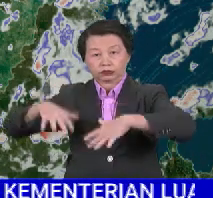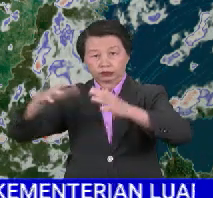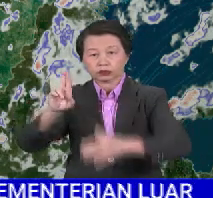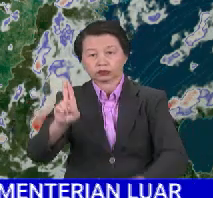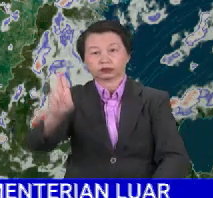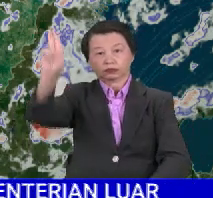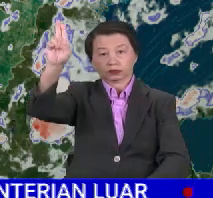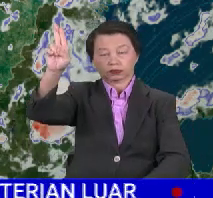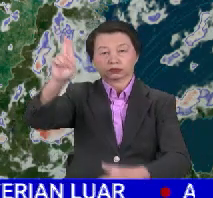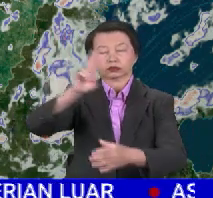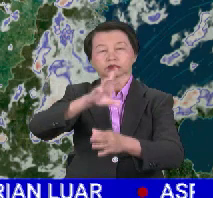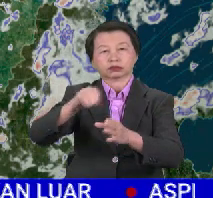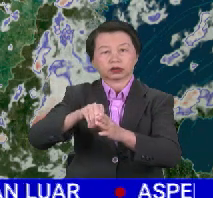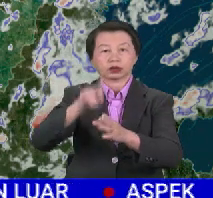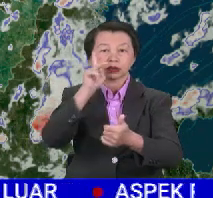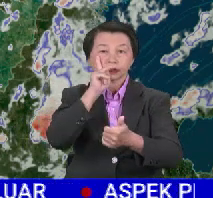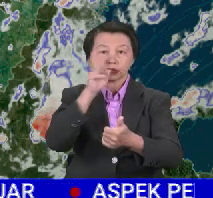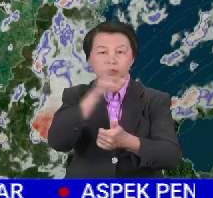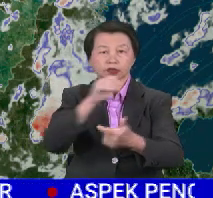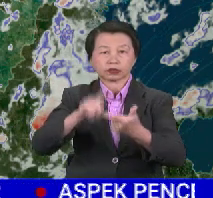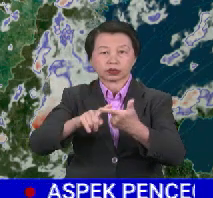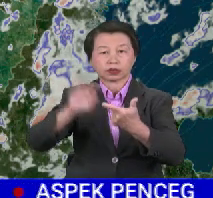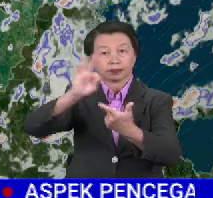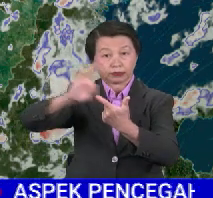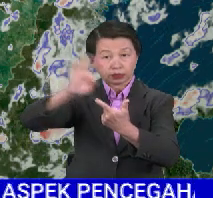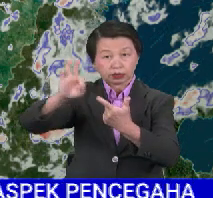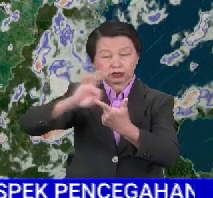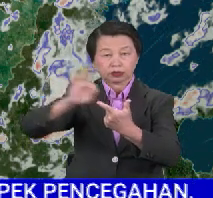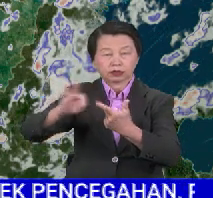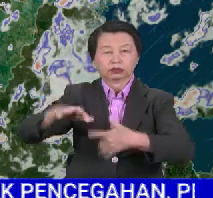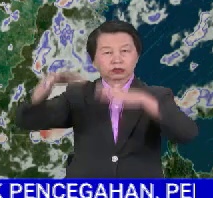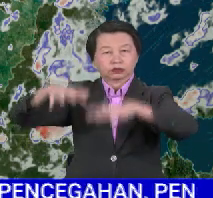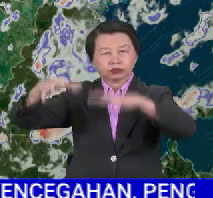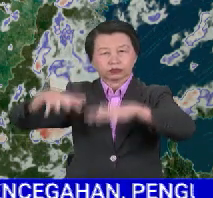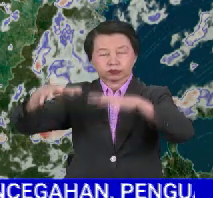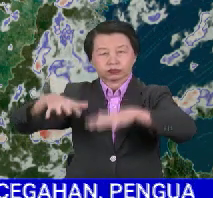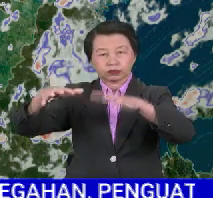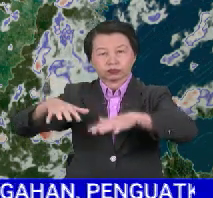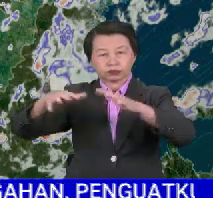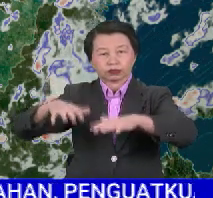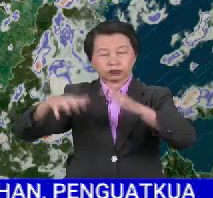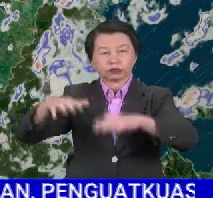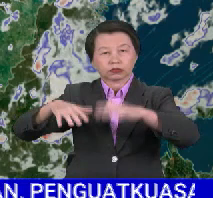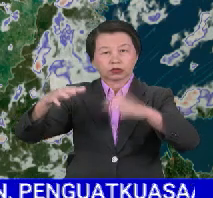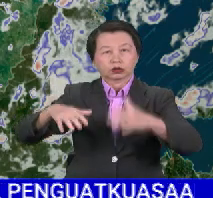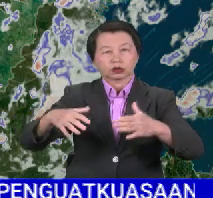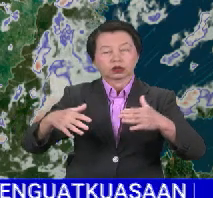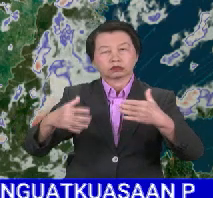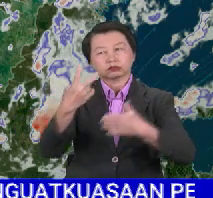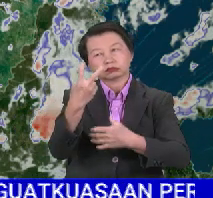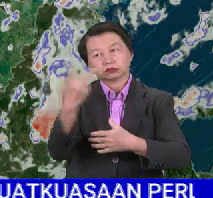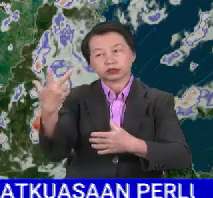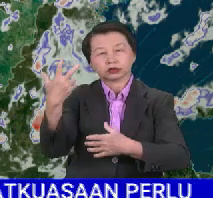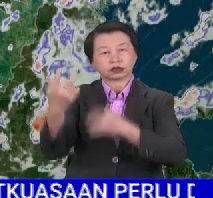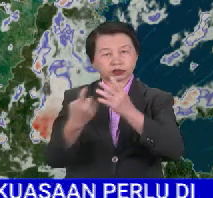utara melibatkan negeri Kedah dan juga Pulau Pinang dan ianya dijangka mampu untuk berlarutan dalam tempoh masa 2